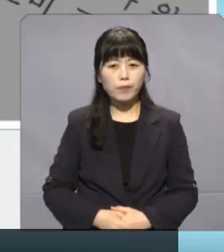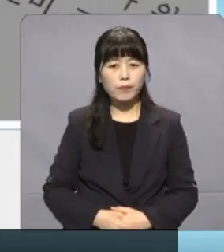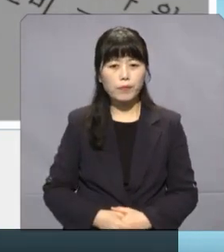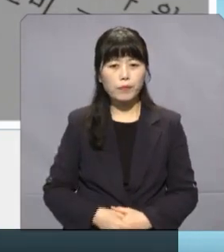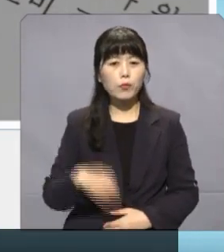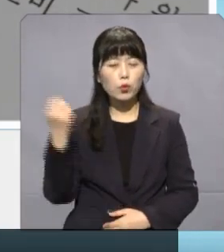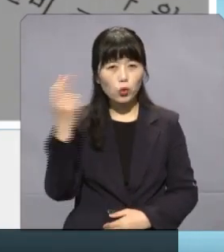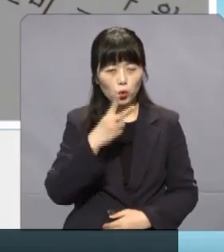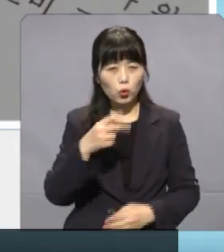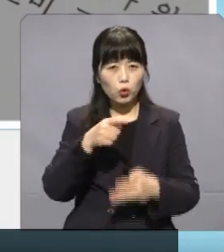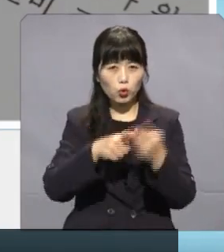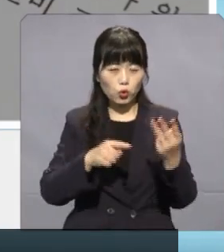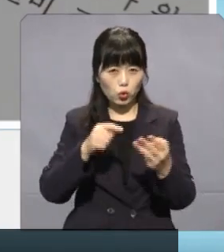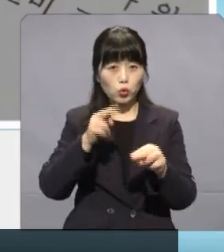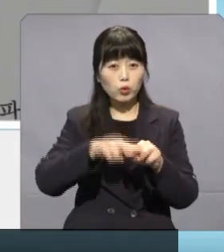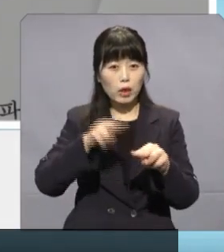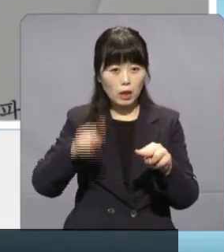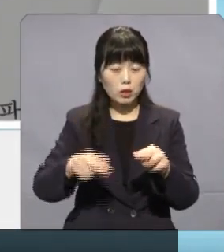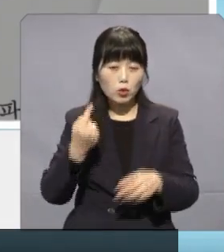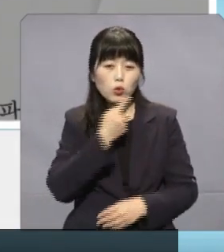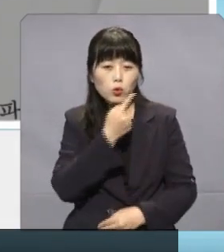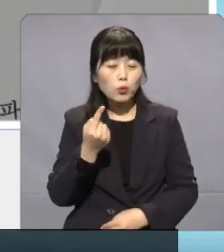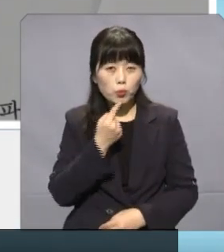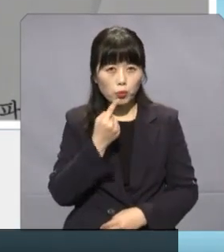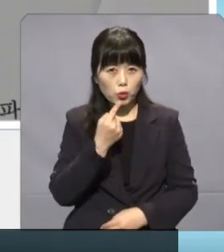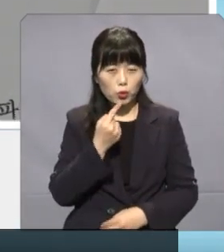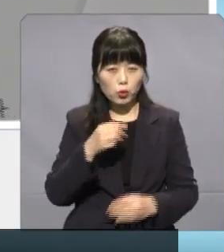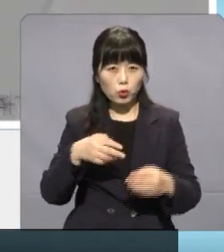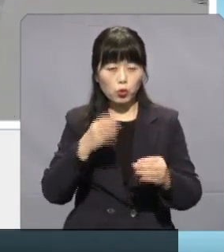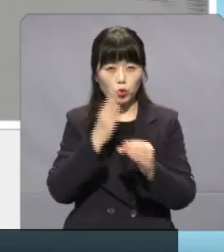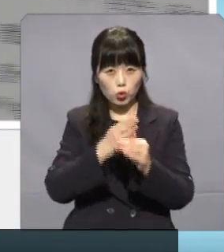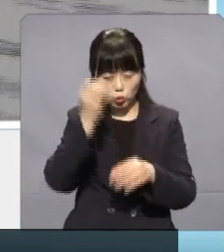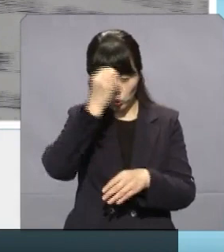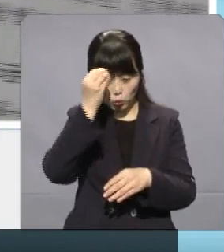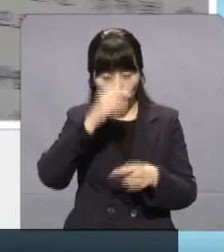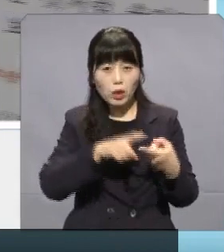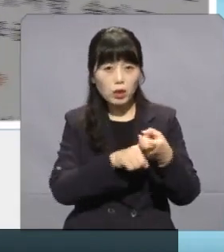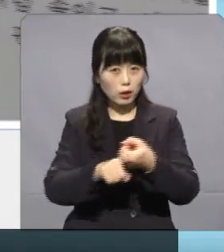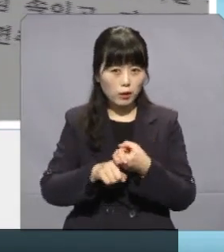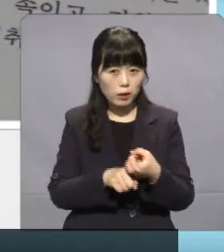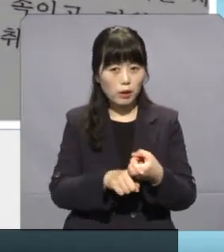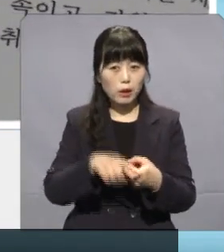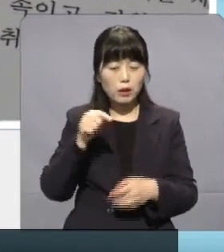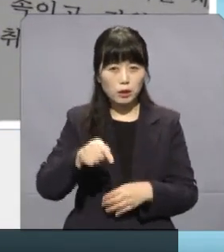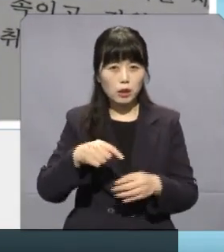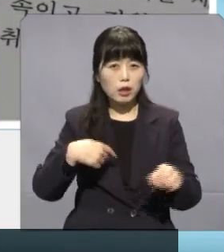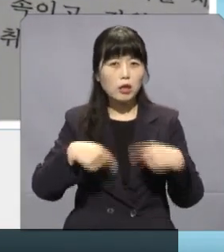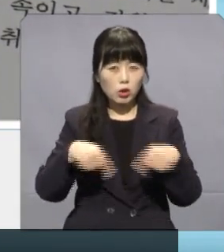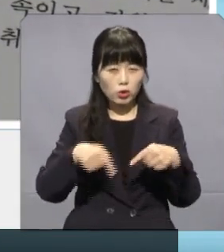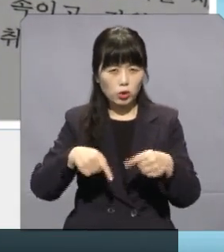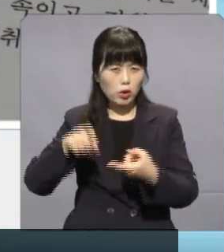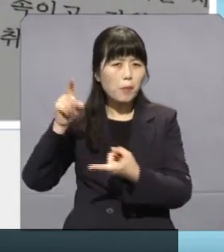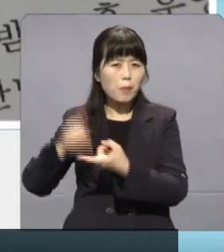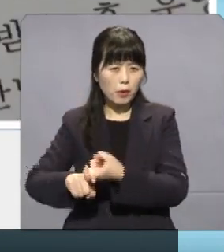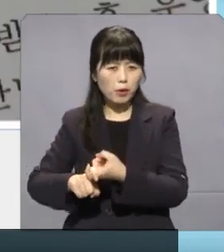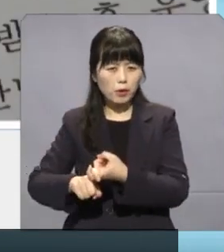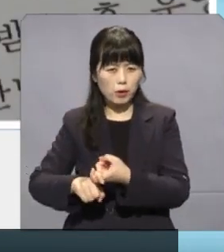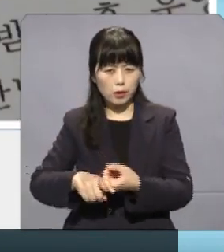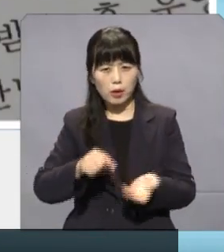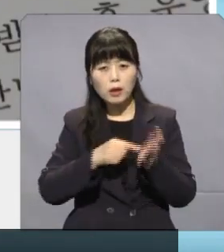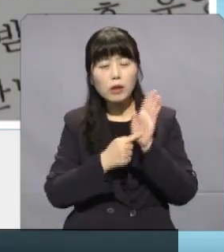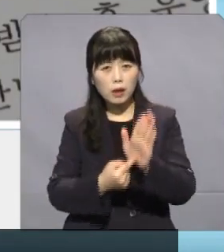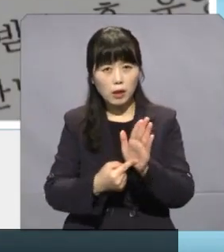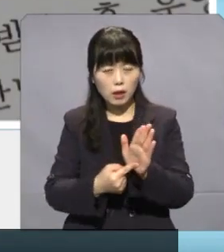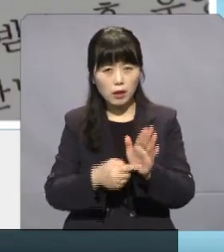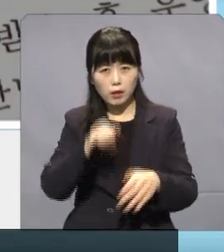더군다나 이제 윤석열 퇴진 촛불 중고생 뭐 연대라고 하나요 정치적인 편향이 그건 고스란히